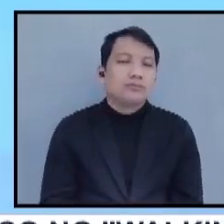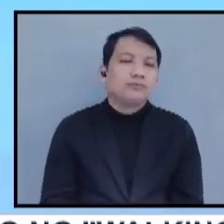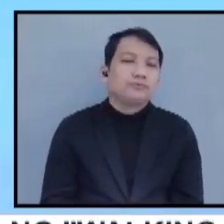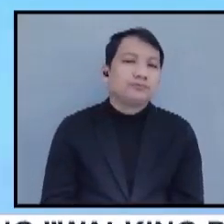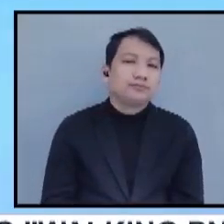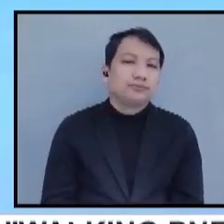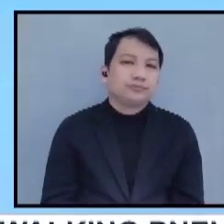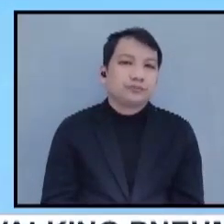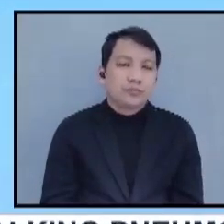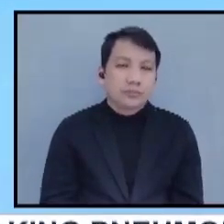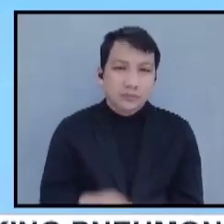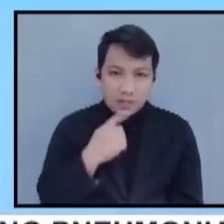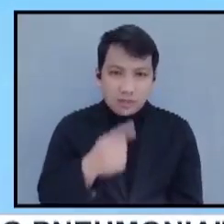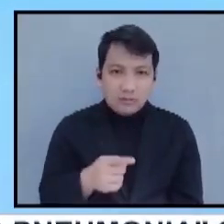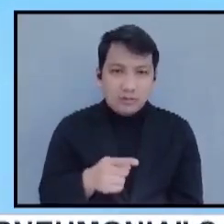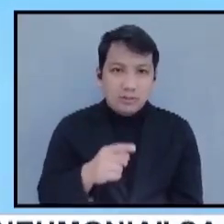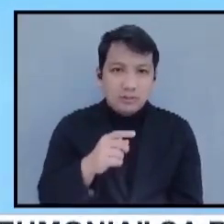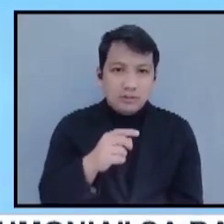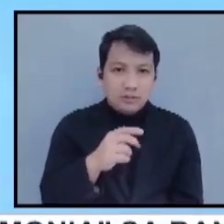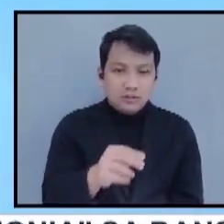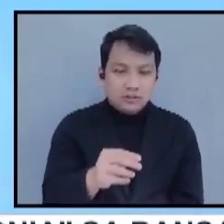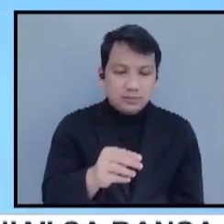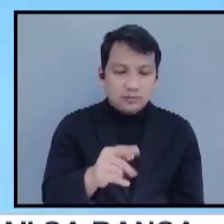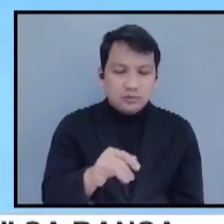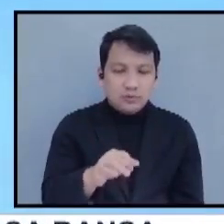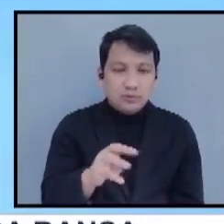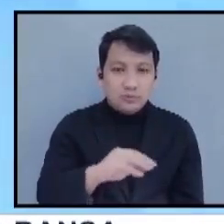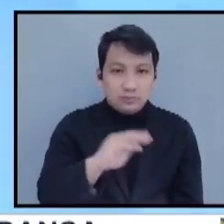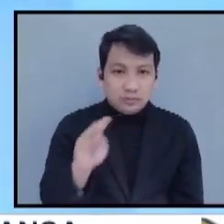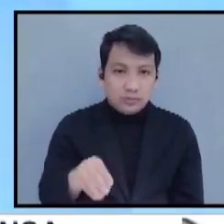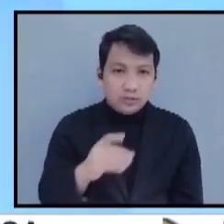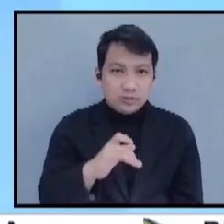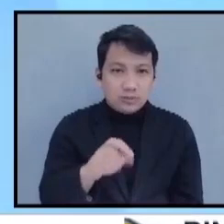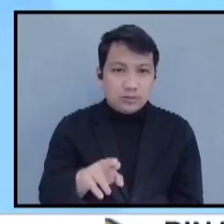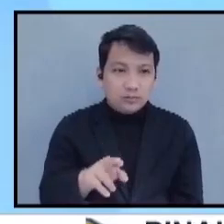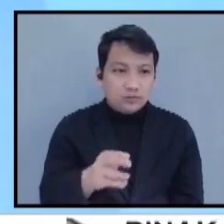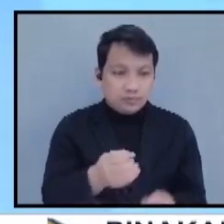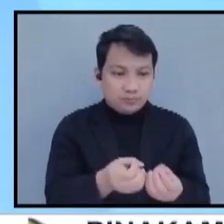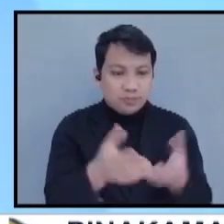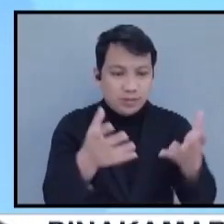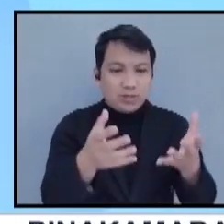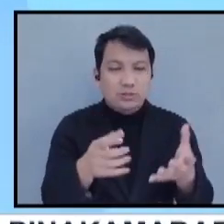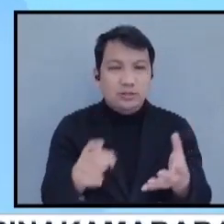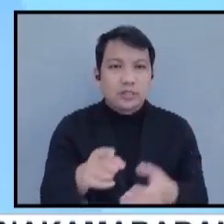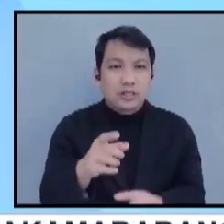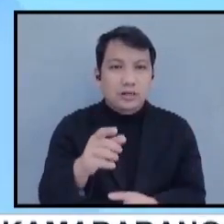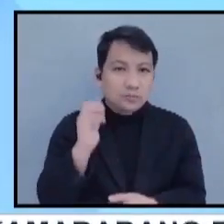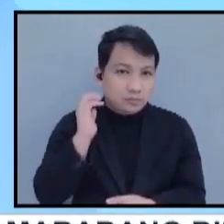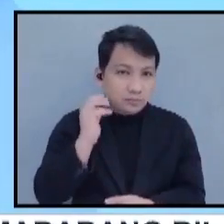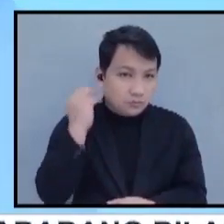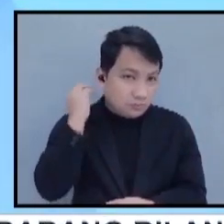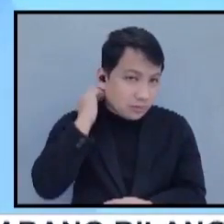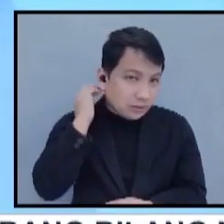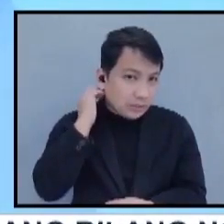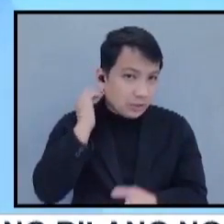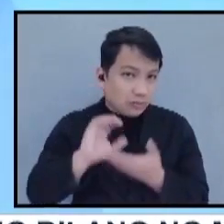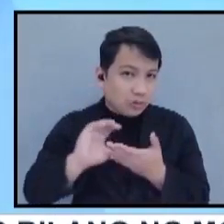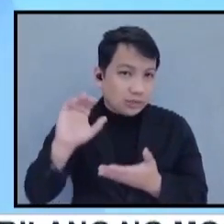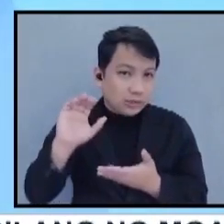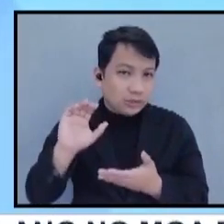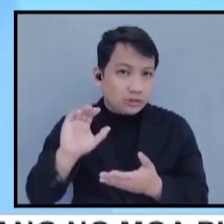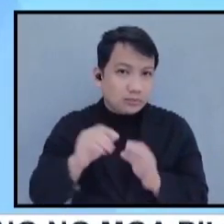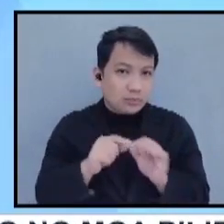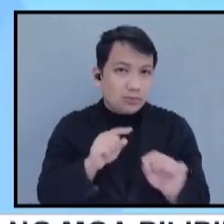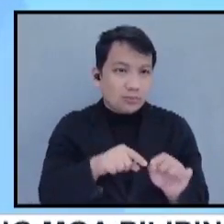Kinundina ng Metro Manila Regional Peace and Order Council ang pambobomba sa Mindanao State University. Iniimbestigahan din ng NCRPO ang